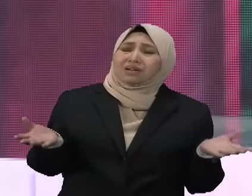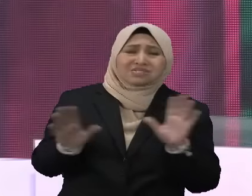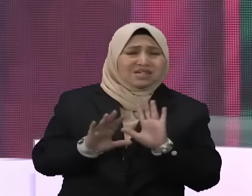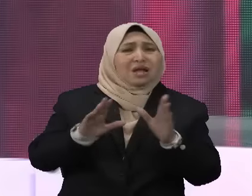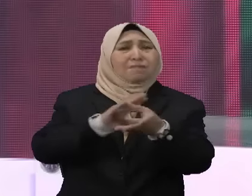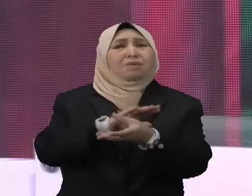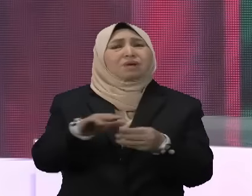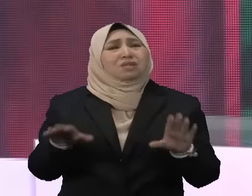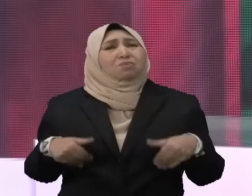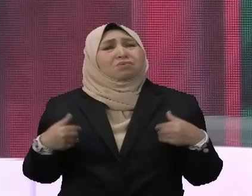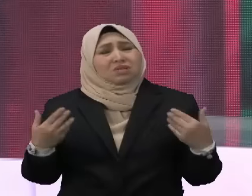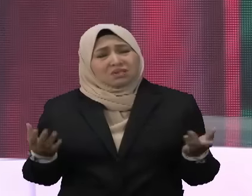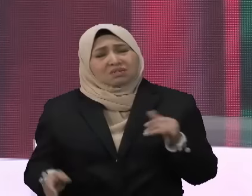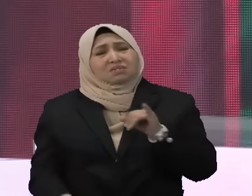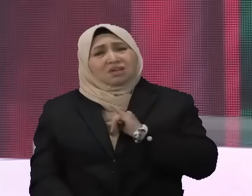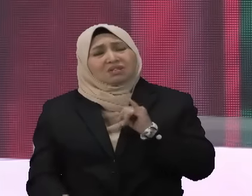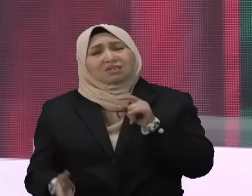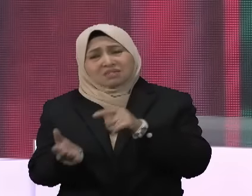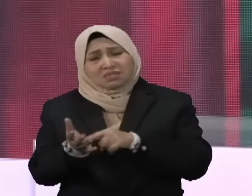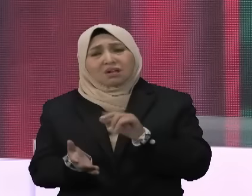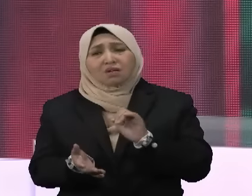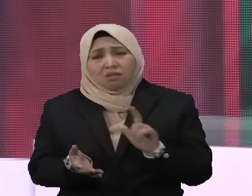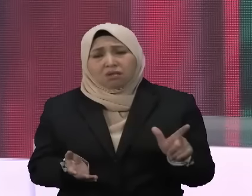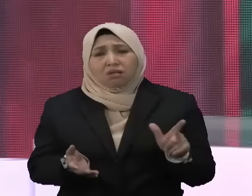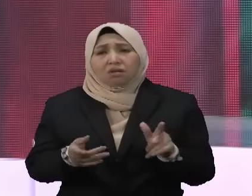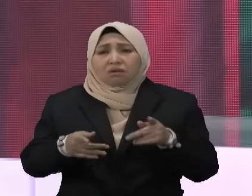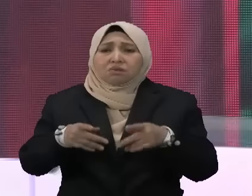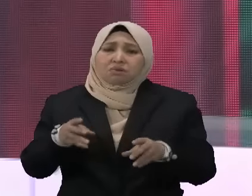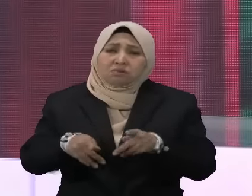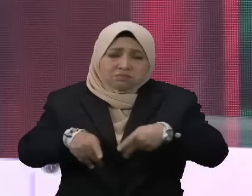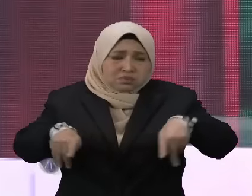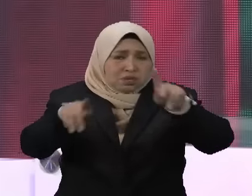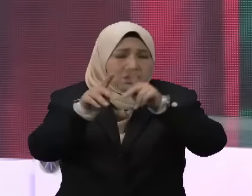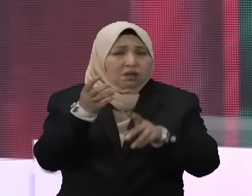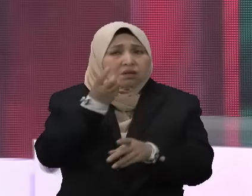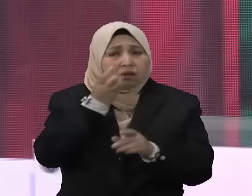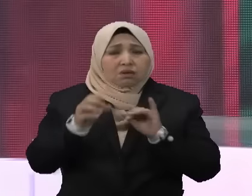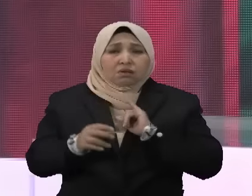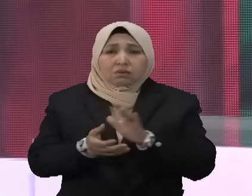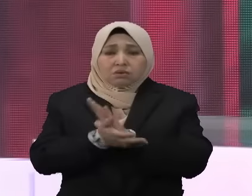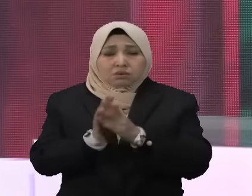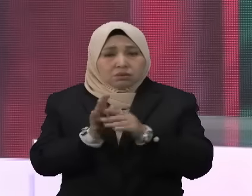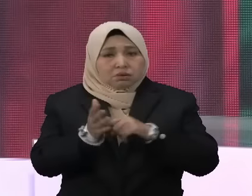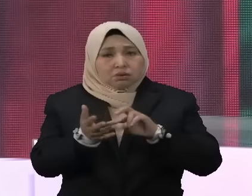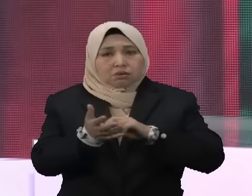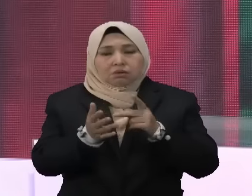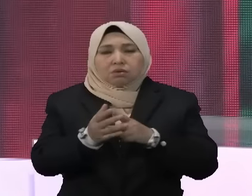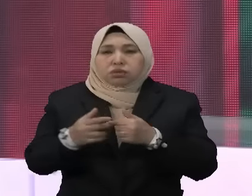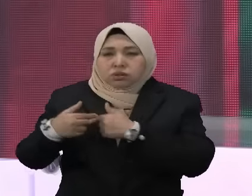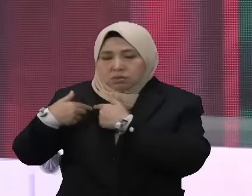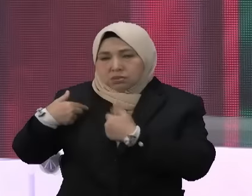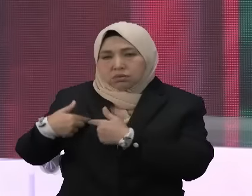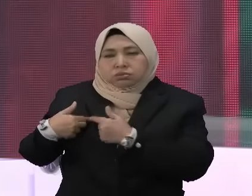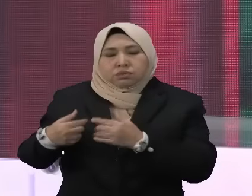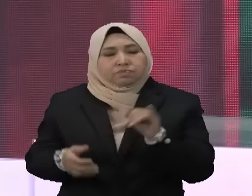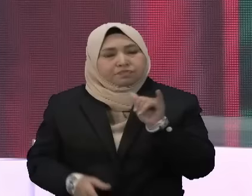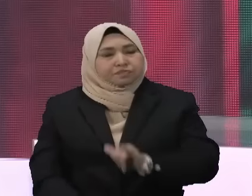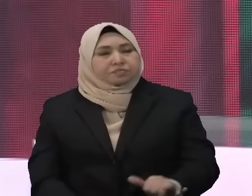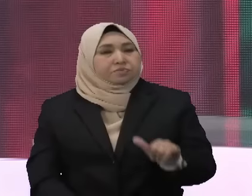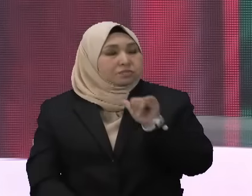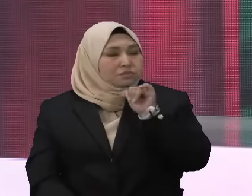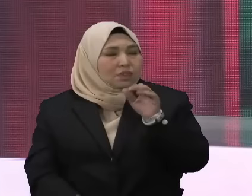nak buat macam mana, saya inilah, kan, periuk nasi contohnya. Jadi ini adalah sebagai tanda hati yang sudah lagi tidak